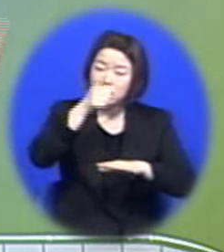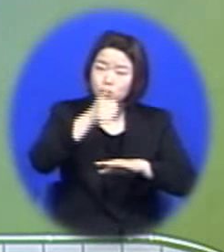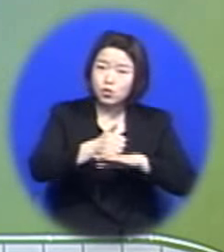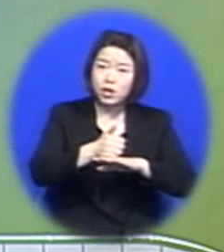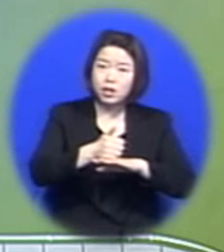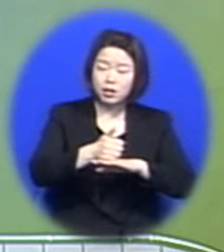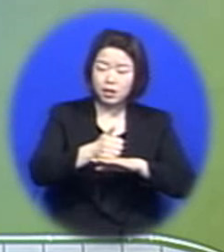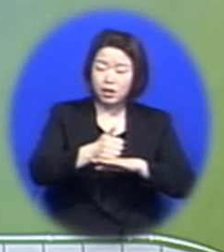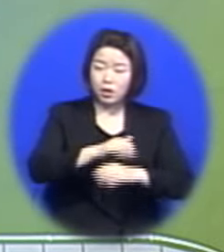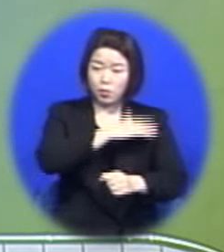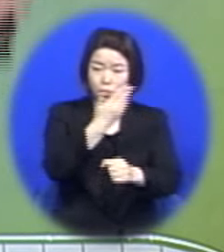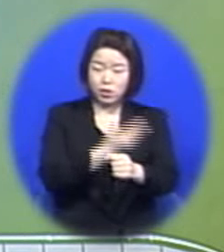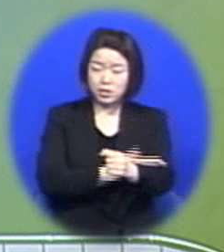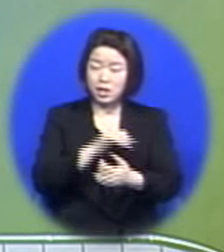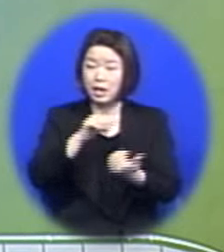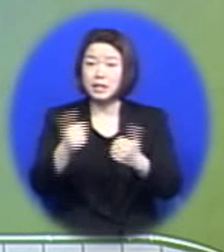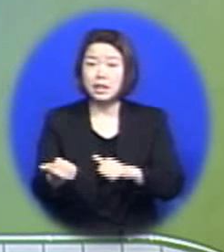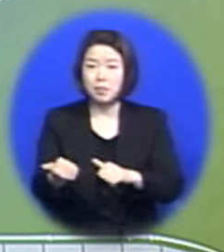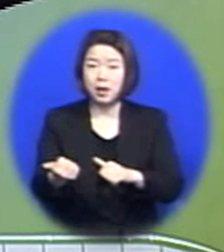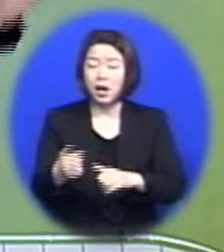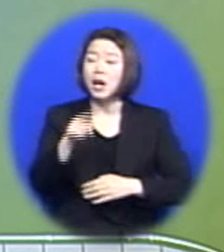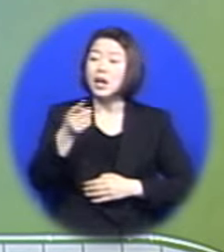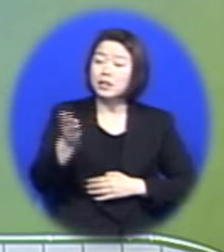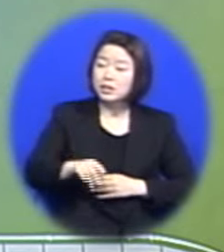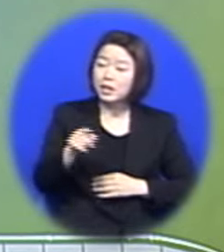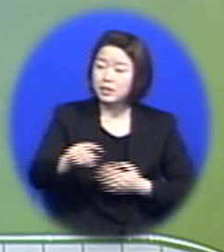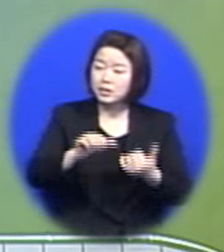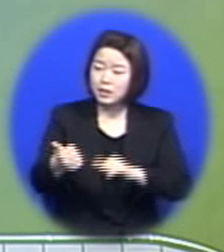권세가 사망입니다. 그런데 그 사망이